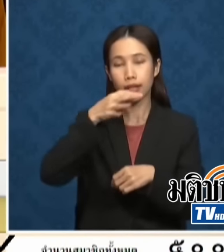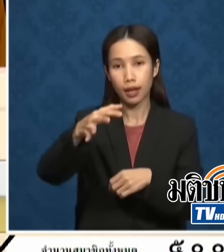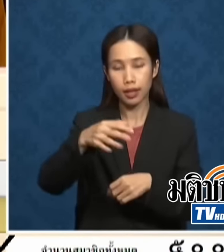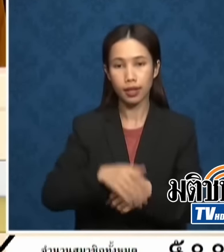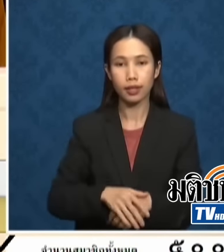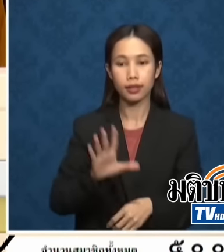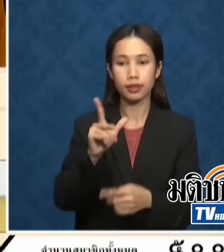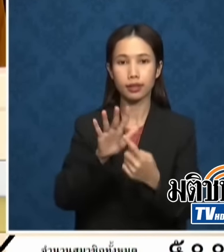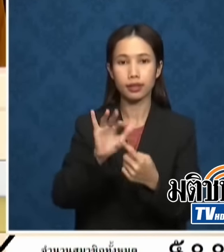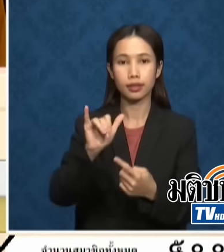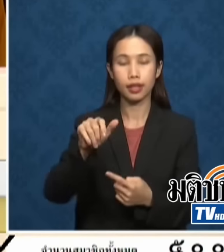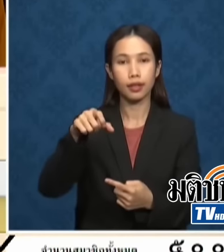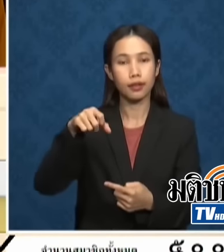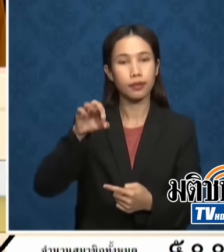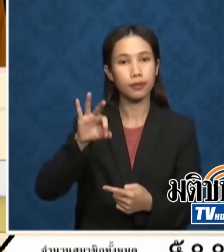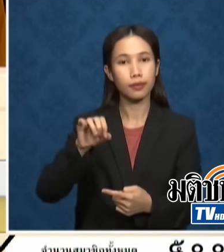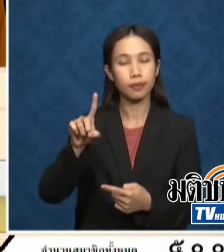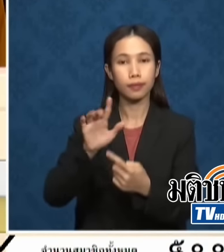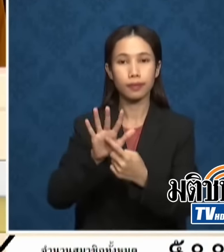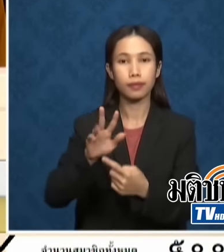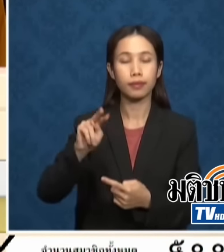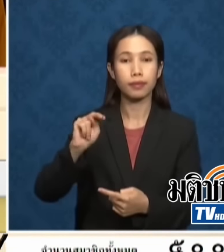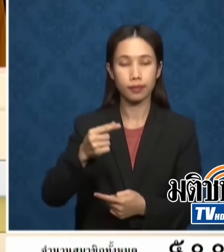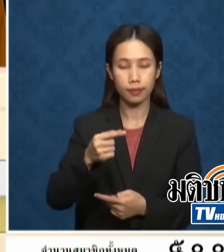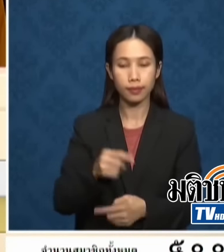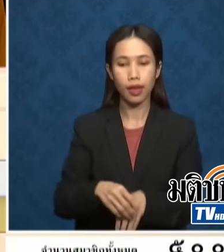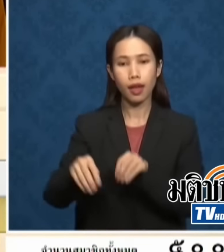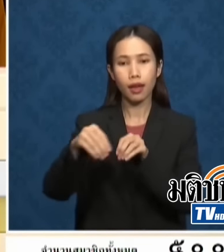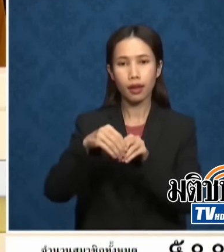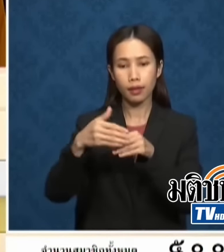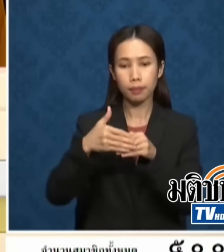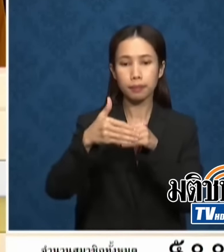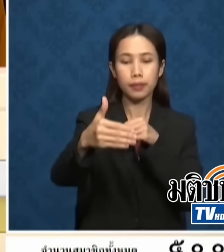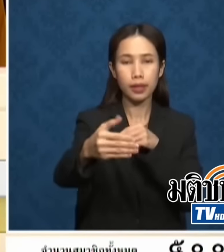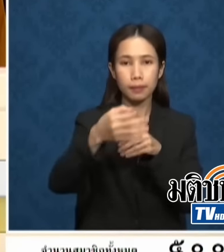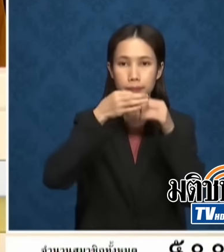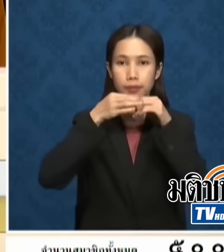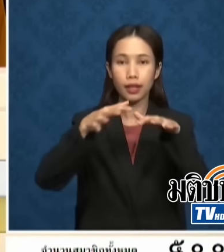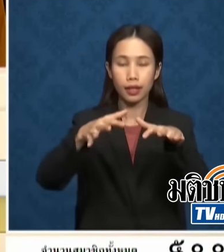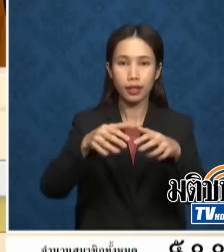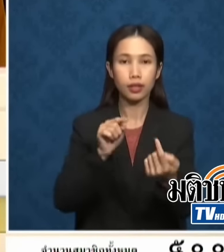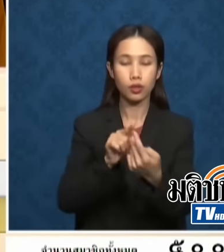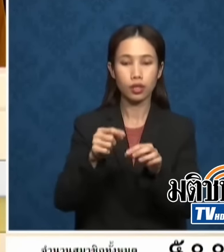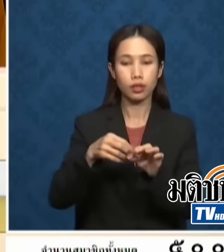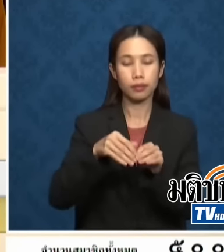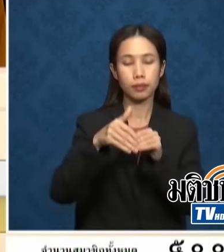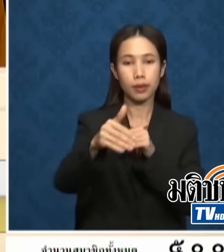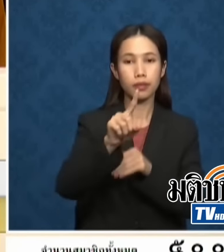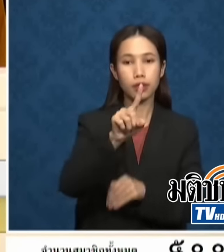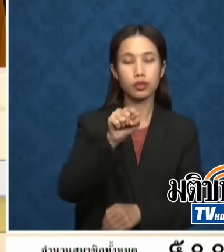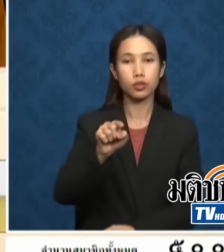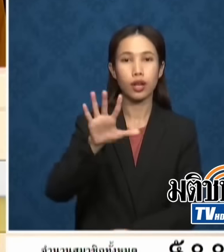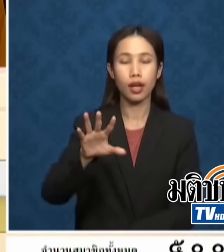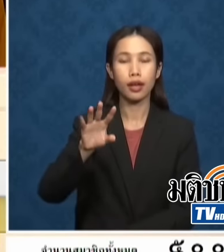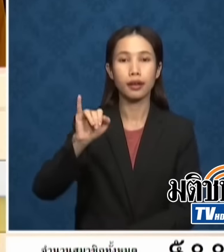ติมการกำหนดเขตทะเลชายฝั่งให้มีระยะน้อยกว่า 1.5 ไมล์ทะเลส